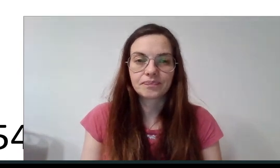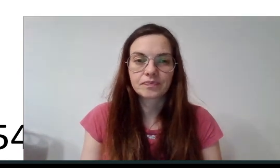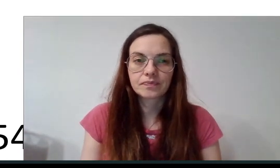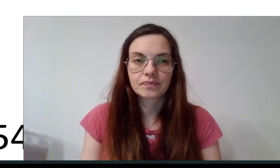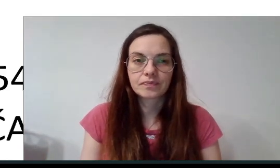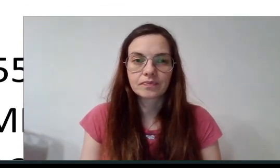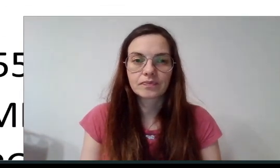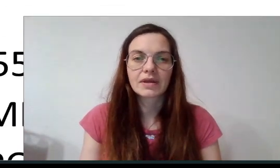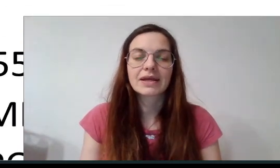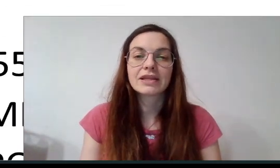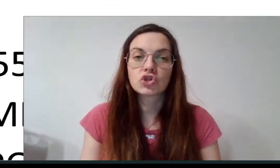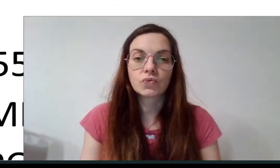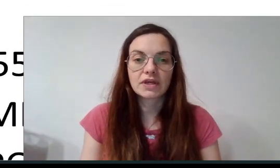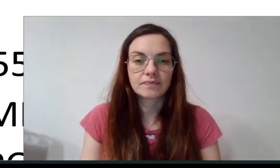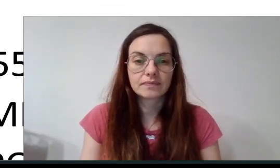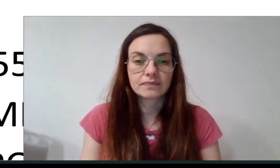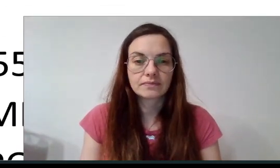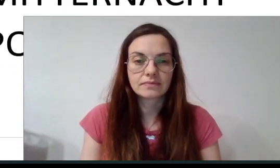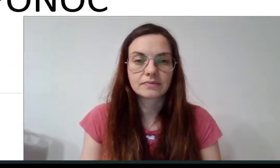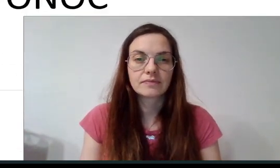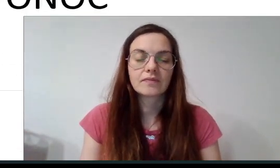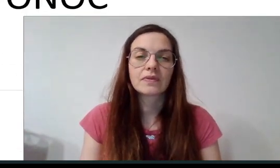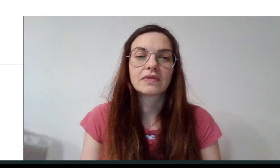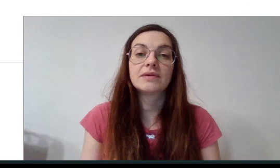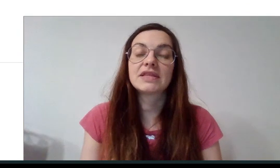Die Stunde. Die Mitternacht.